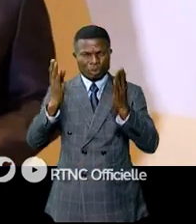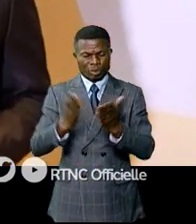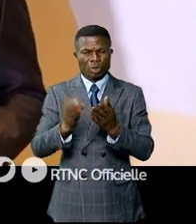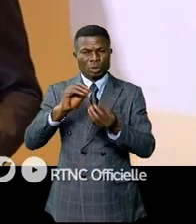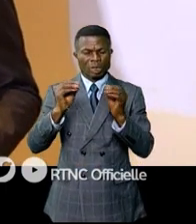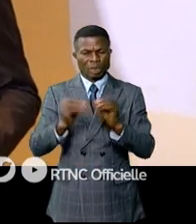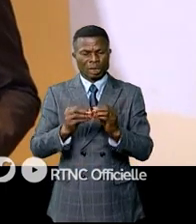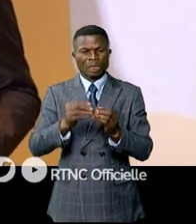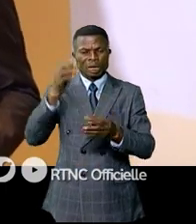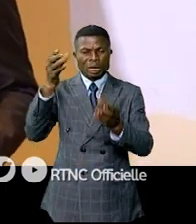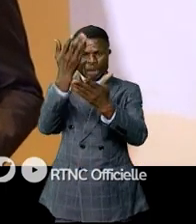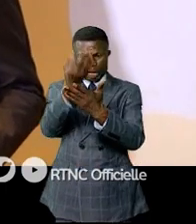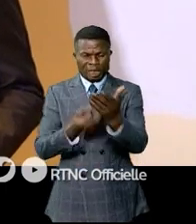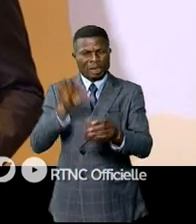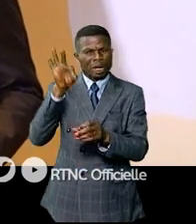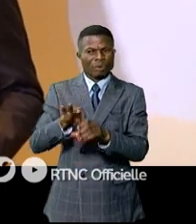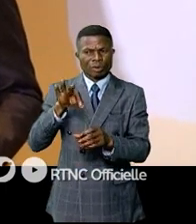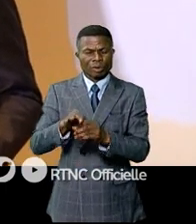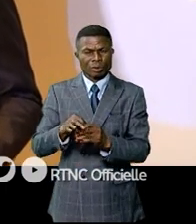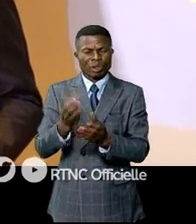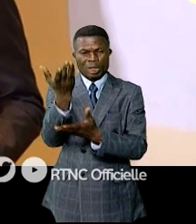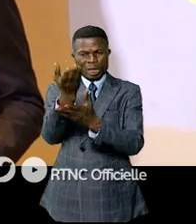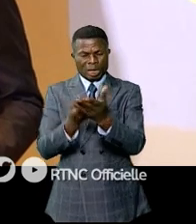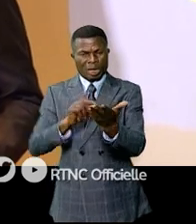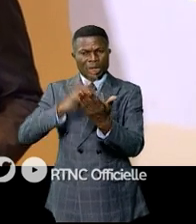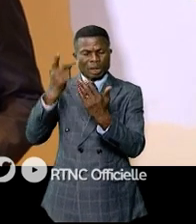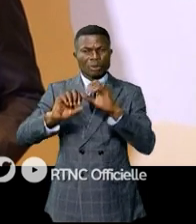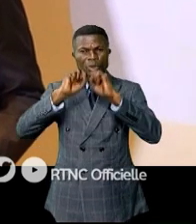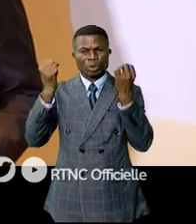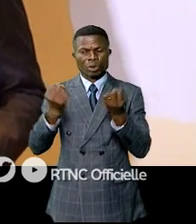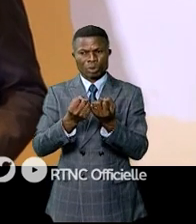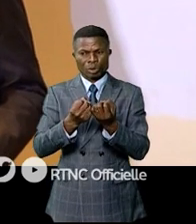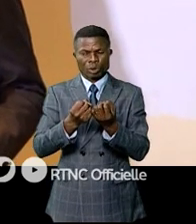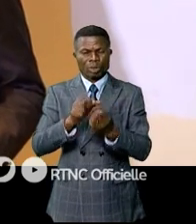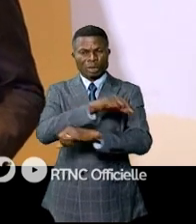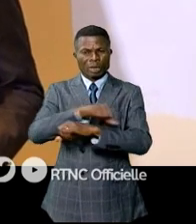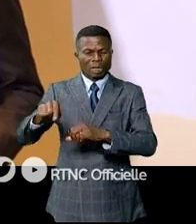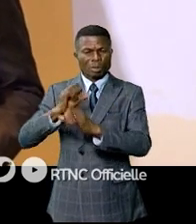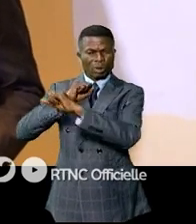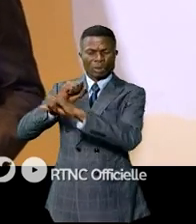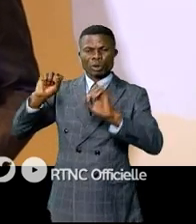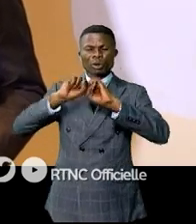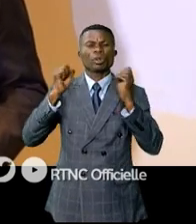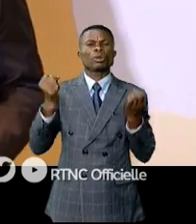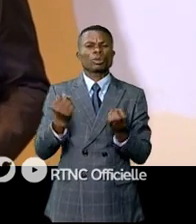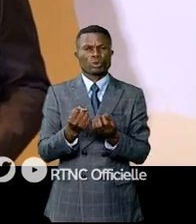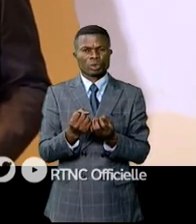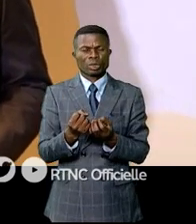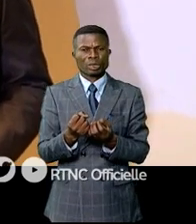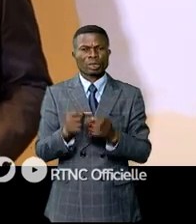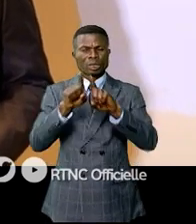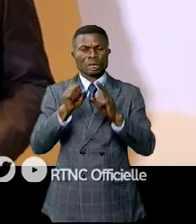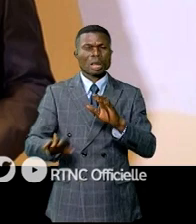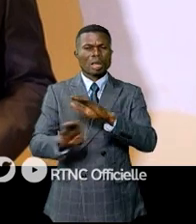listes électorales à la CENI, les registres des programmes sociaux et des institutions de protection sociale,